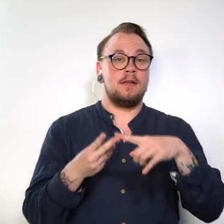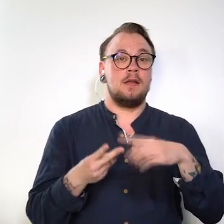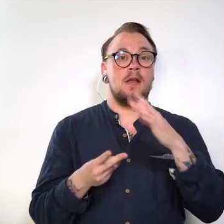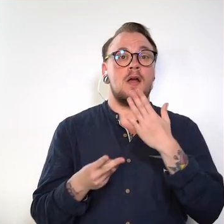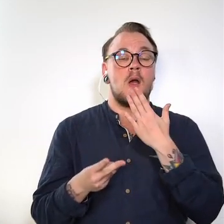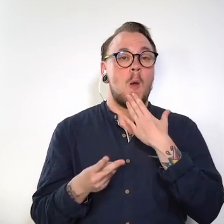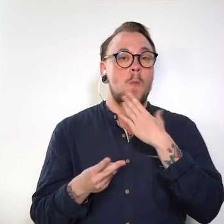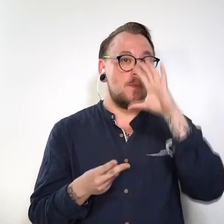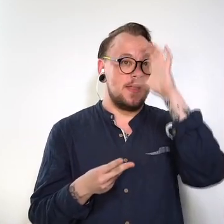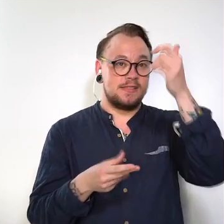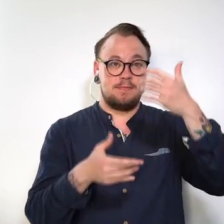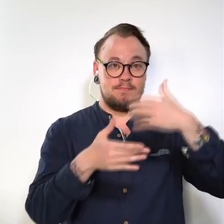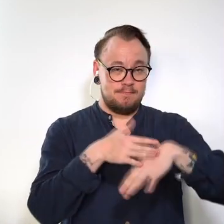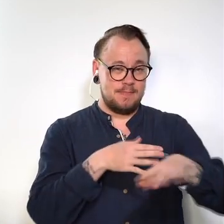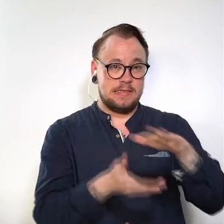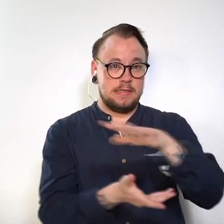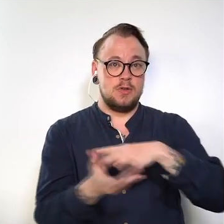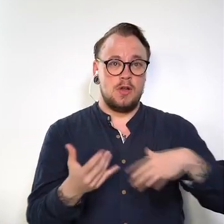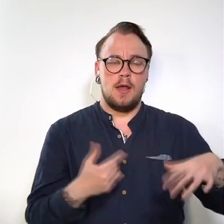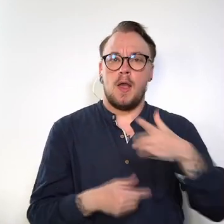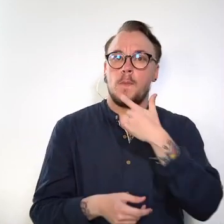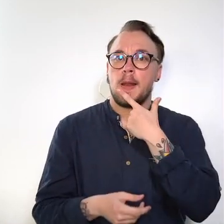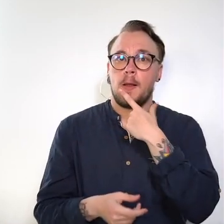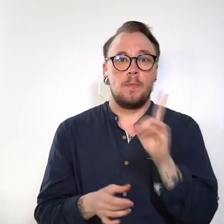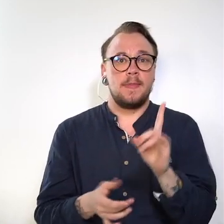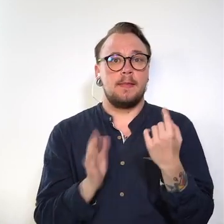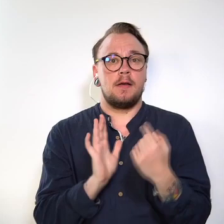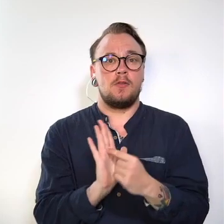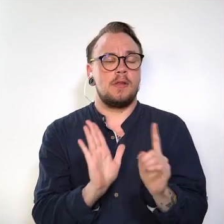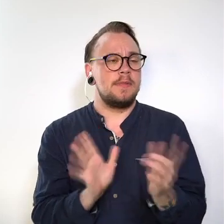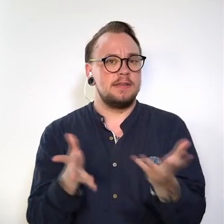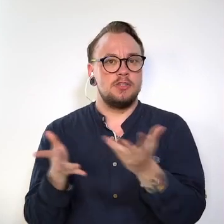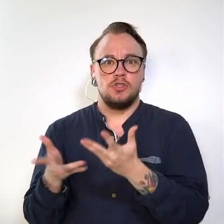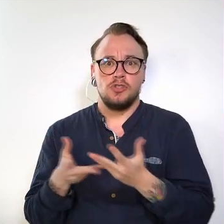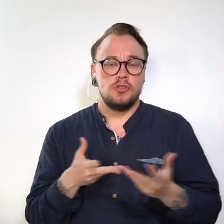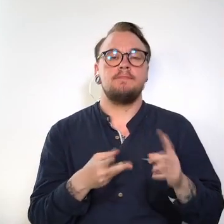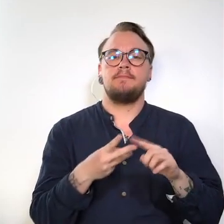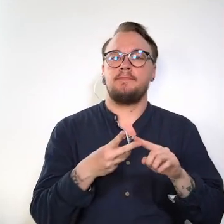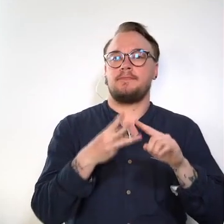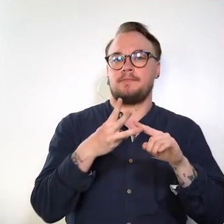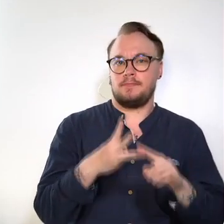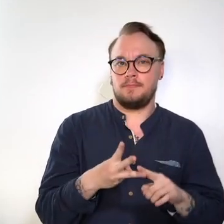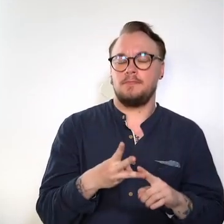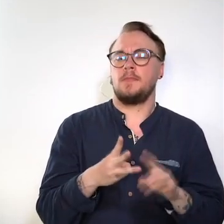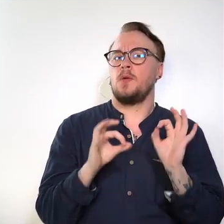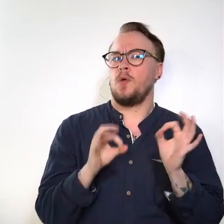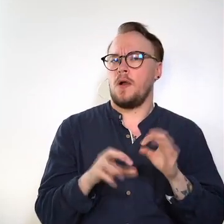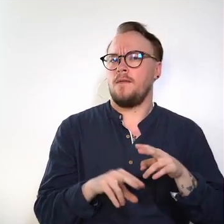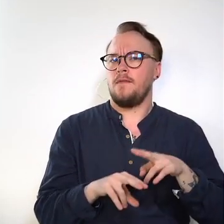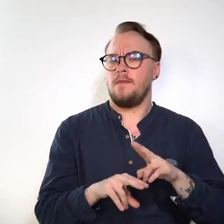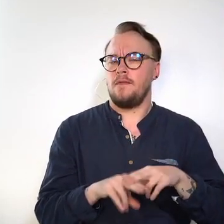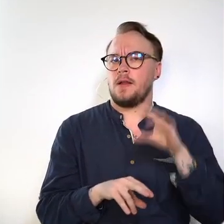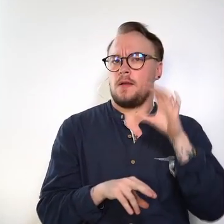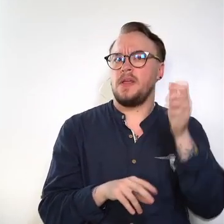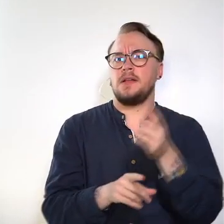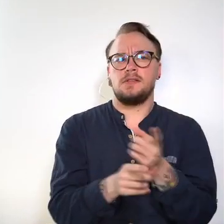levennyt pelko siitä, että mistä on kysymys. Ja sitten kolmannella, että miten saadaan viranomaiset toimimaan